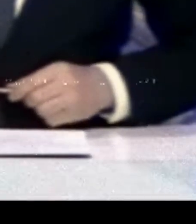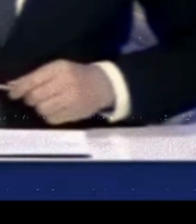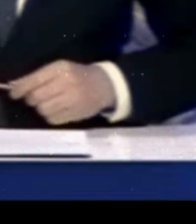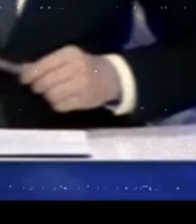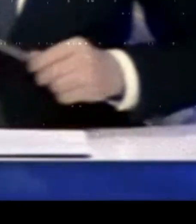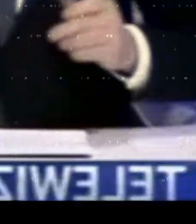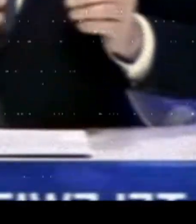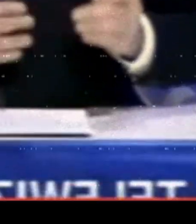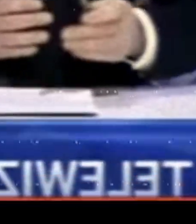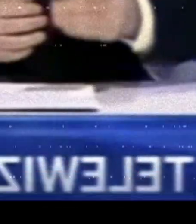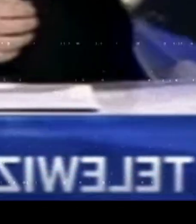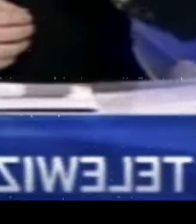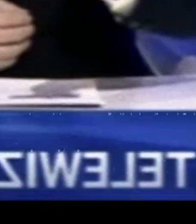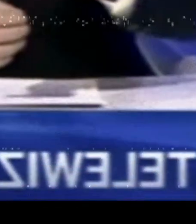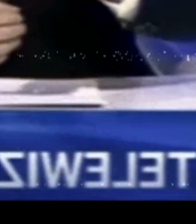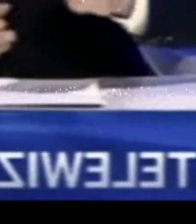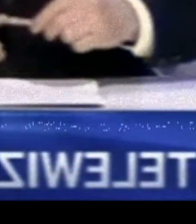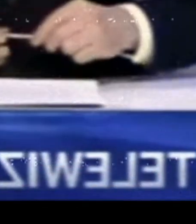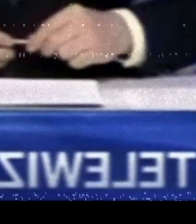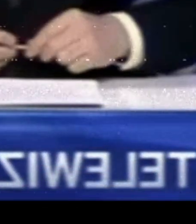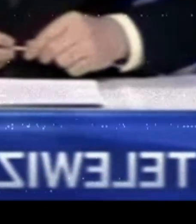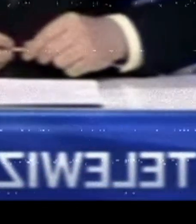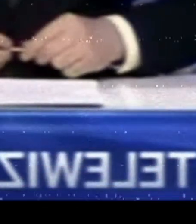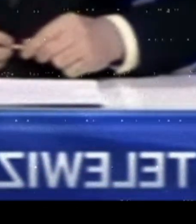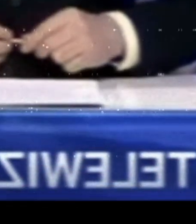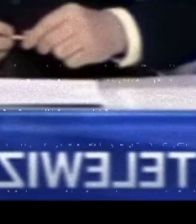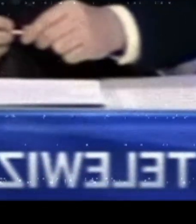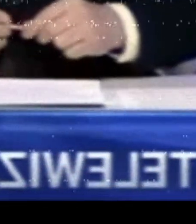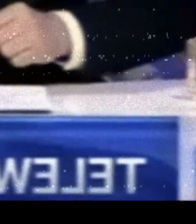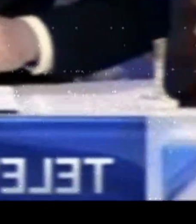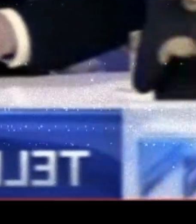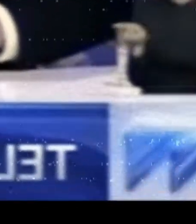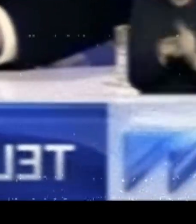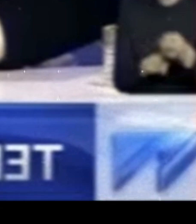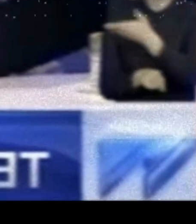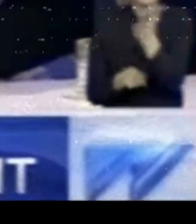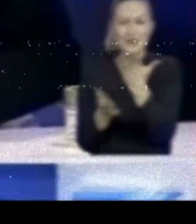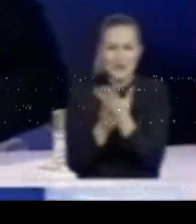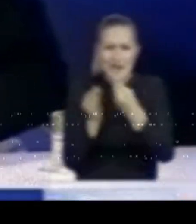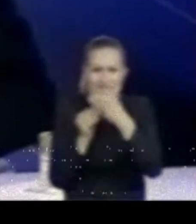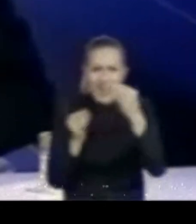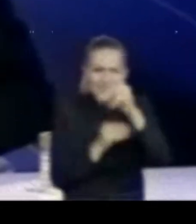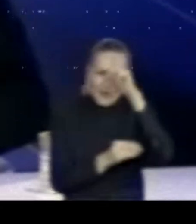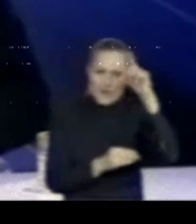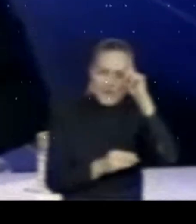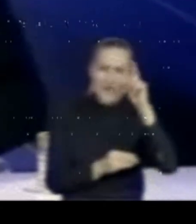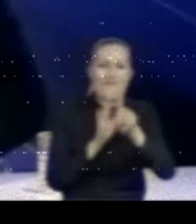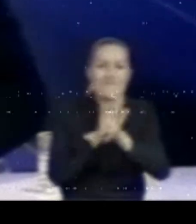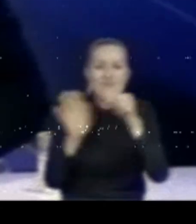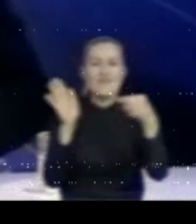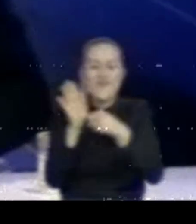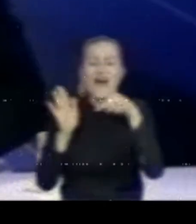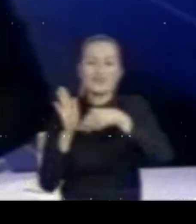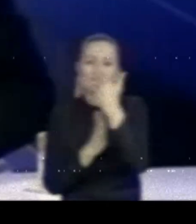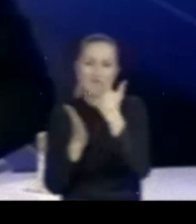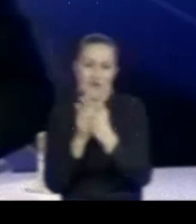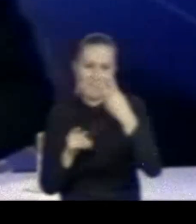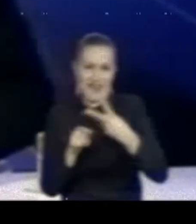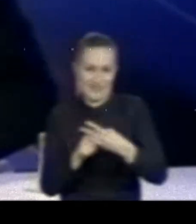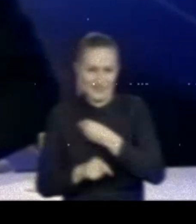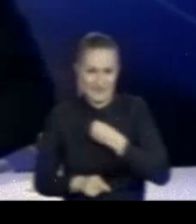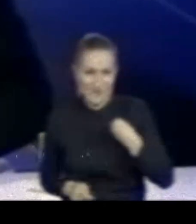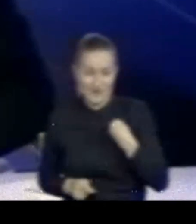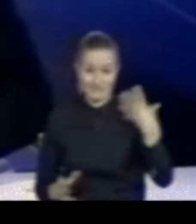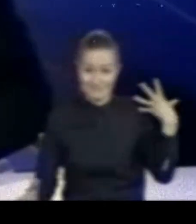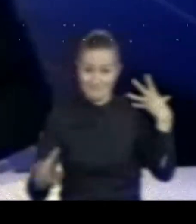dla naszych widzów, czyli dla państwa za zaufanie i za to, że coraz częściej wybierają państwo właśnie nasze programy. Ostatnie 5